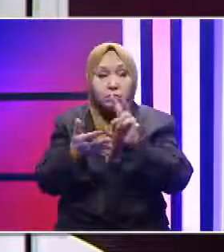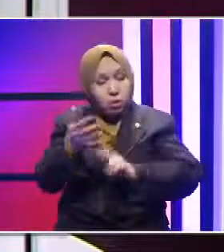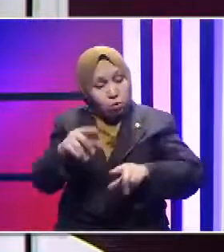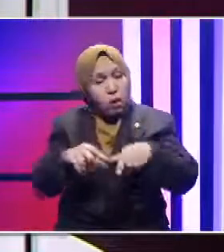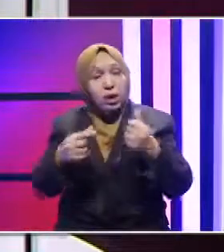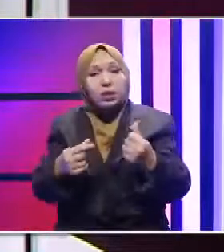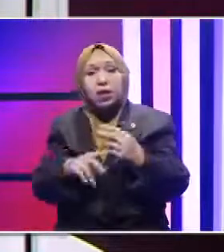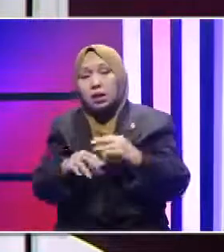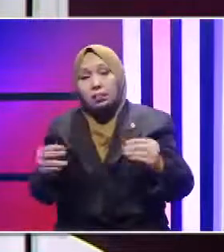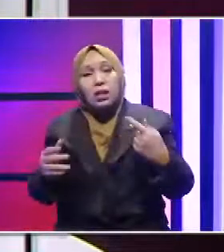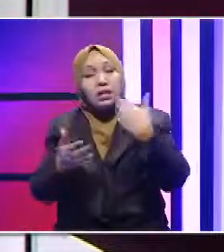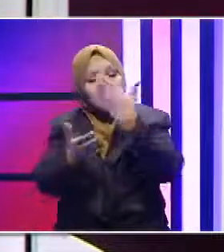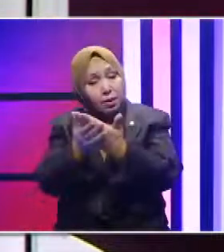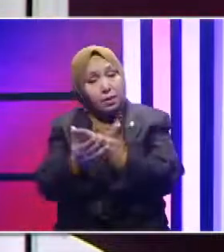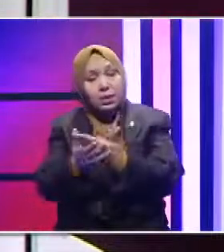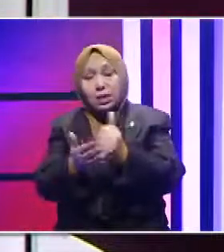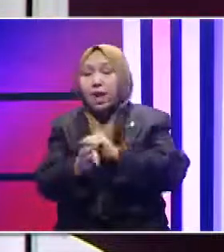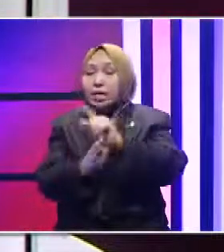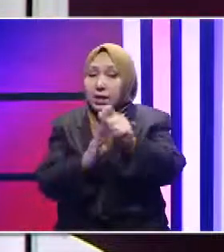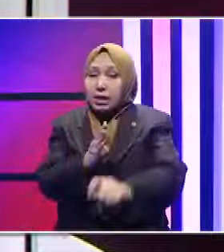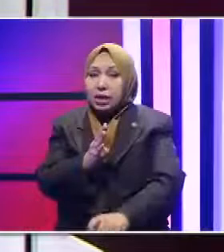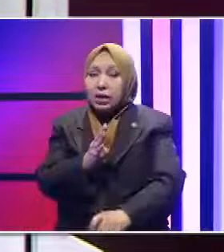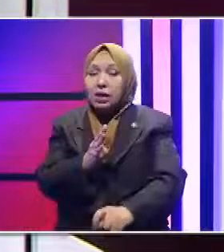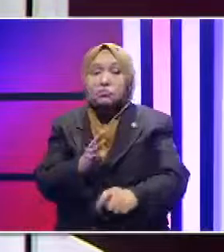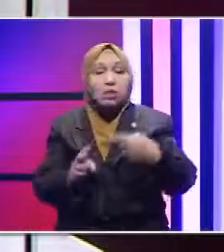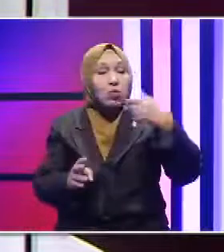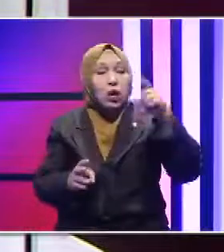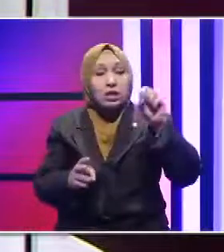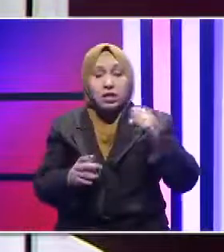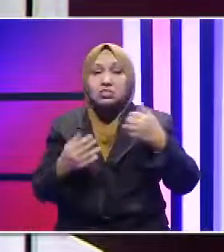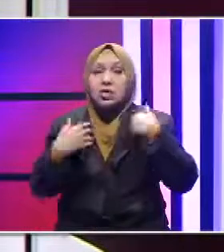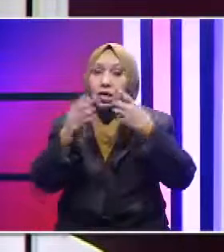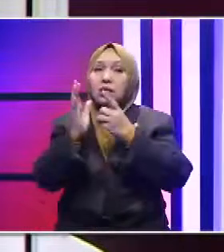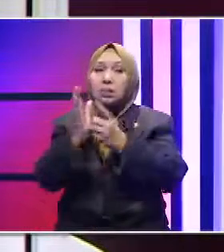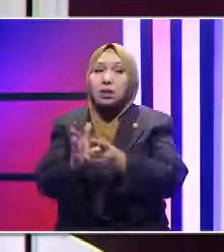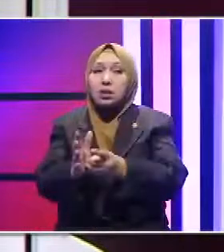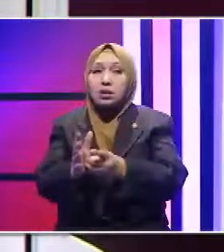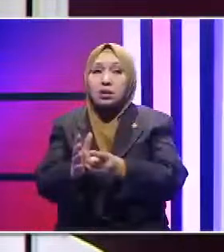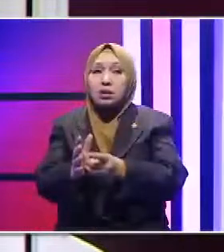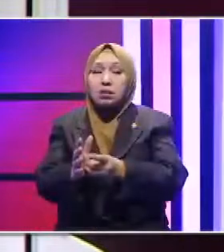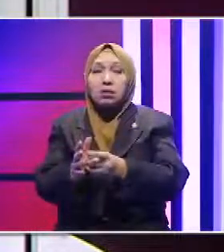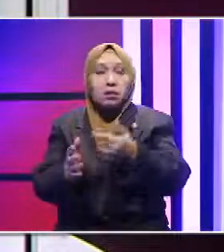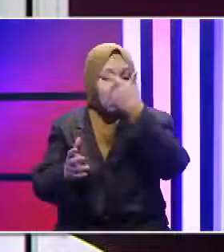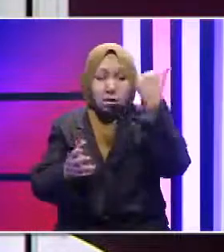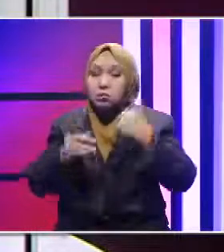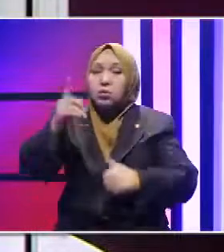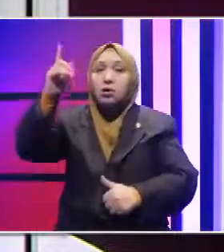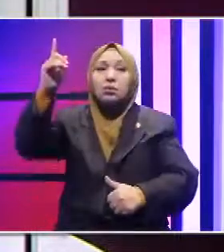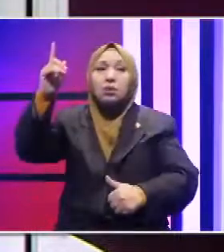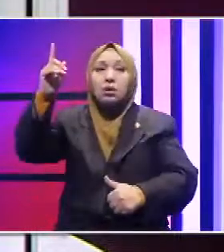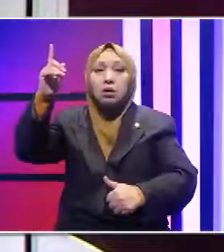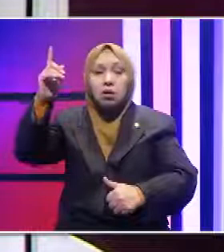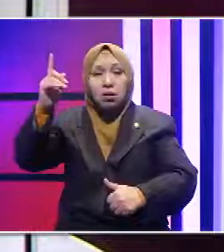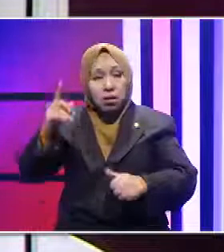apa sebagainya, bila sampai di akhirat nanti, dalam satu hadis Ustaz ya, ada yang derma, dia kata bahawa kerana-Mu ya Allah, ya Allah kata